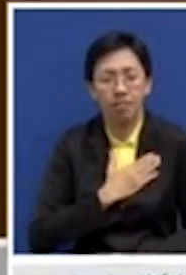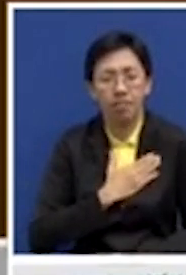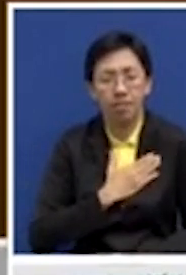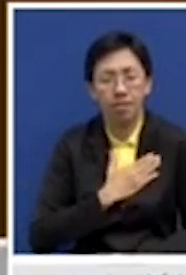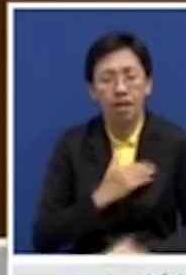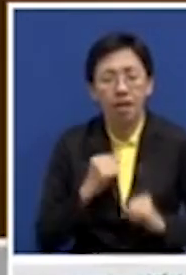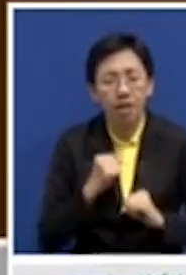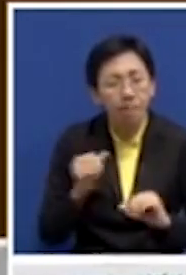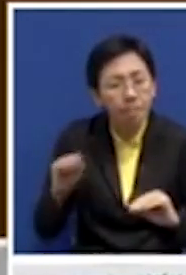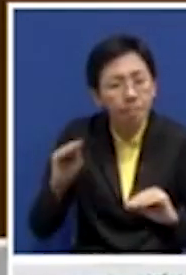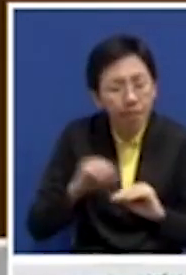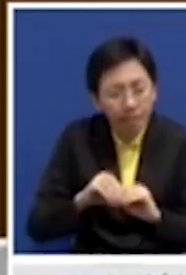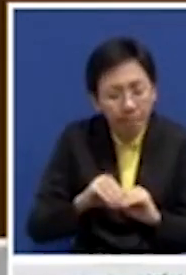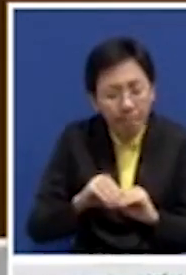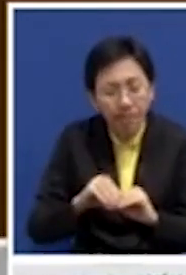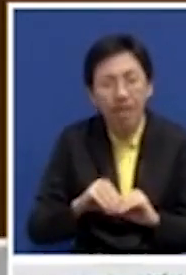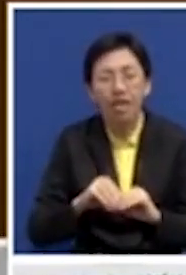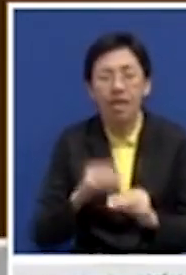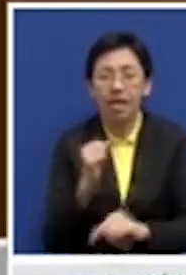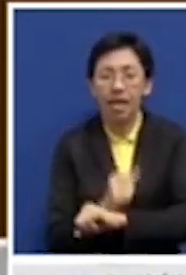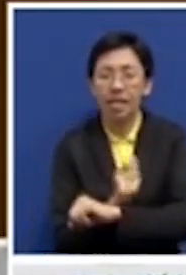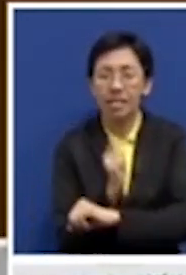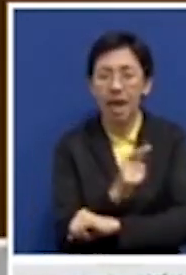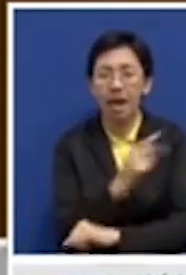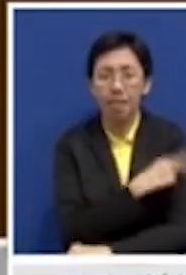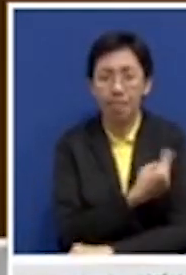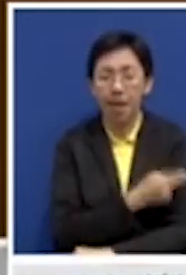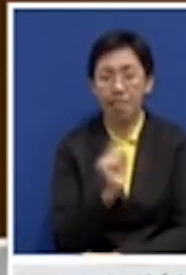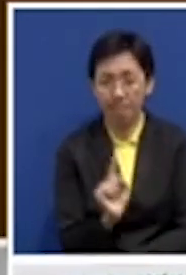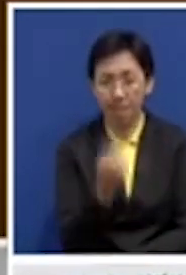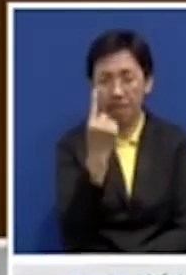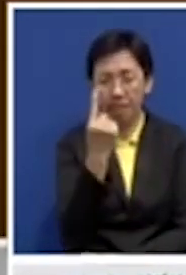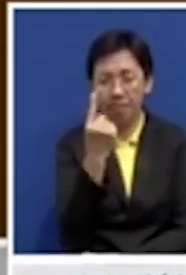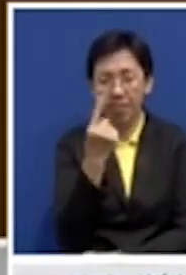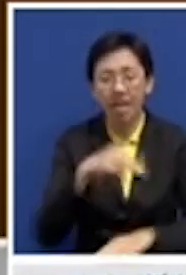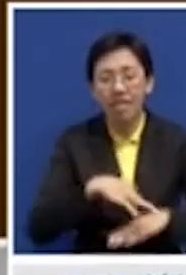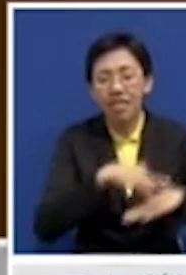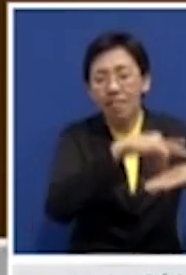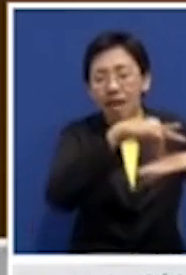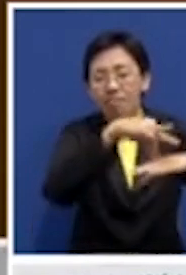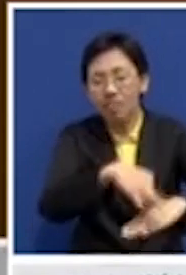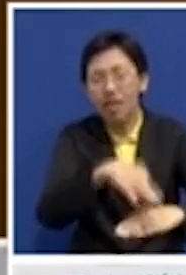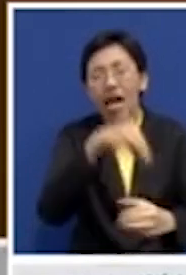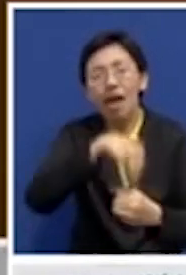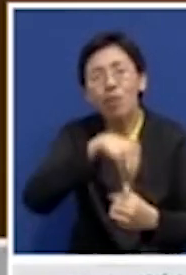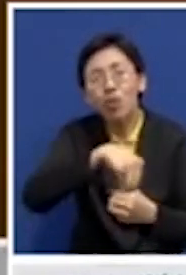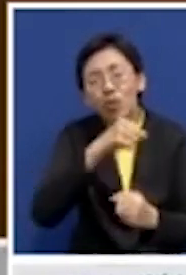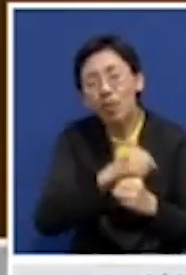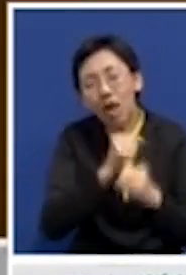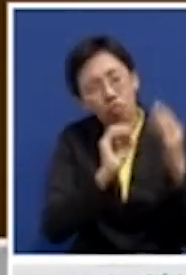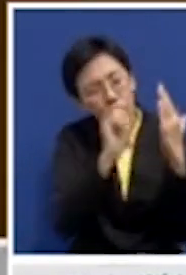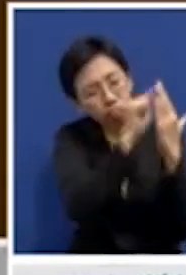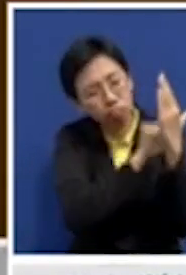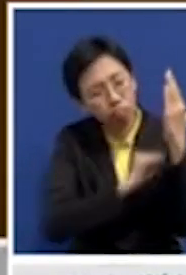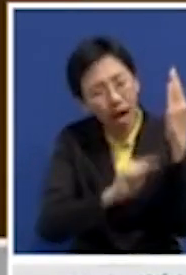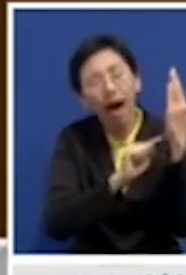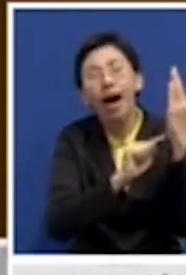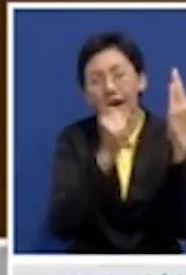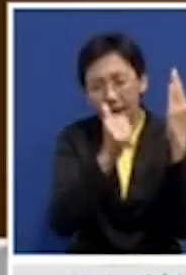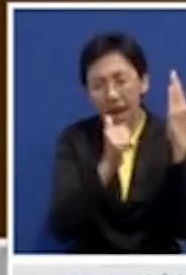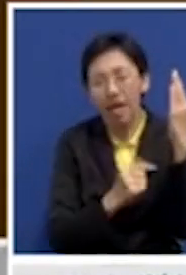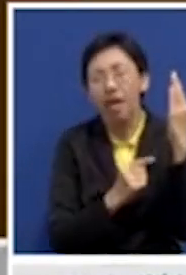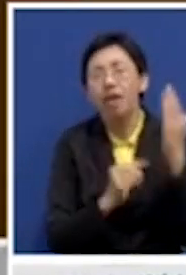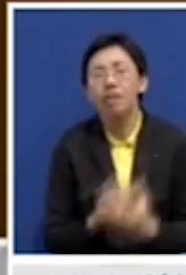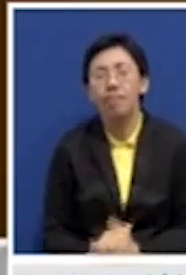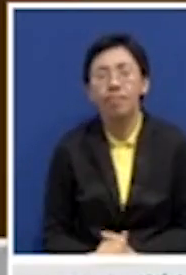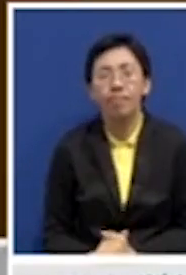พิ่มนะครับการจ้างแพทย์ที่จบใหม่ไปประจำอยู่ตามสถานที่แห่งนั้นก็จะเป็นการล